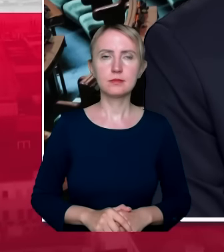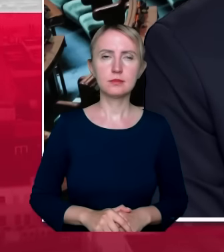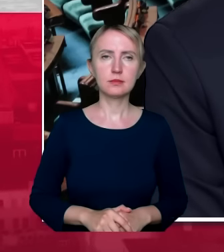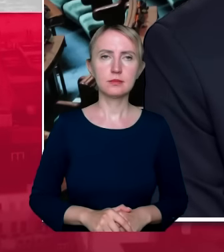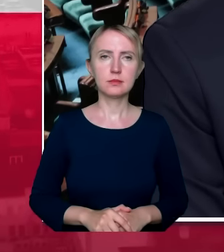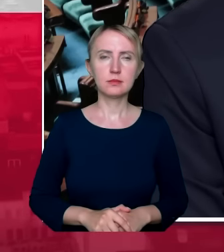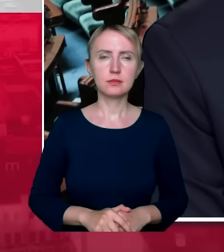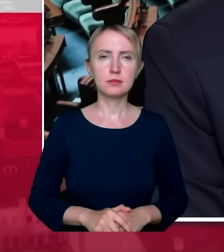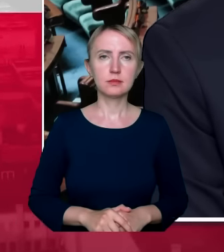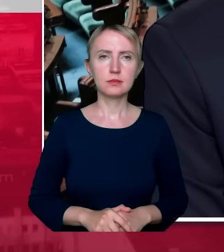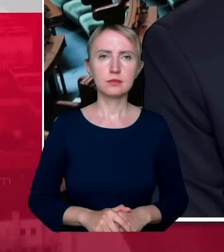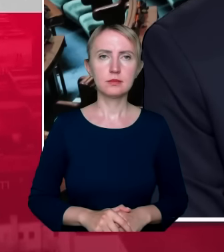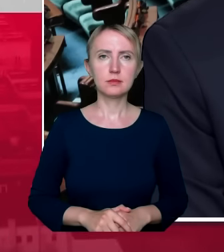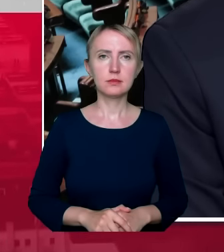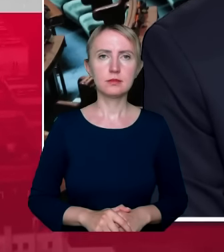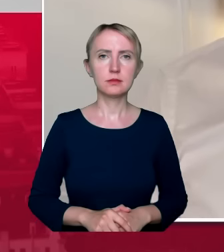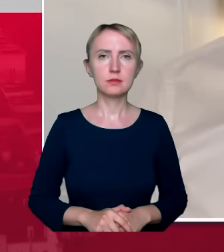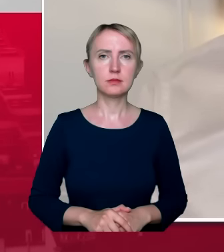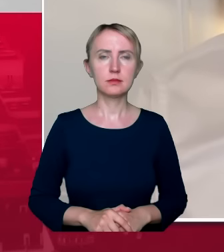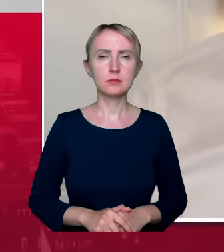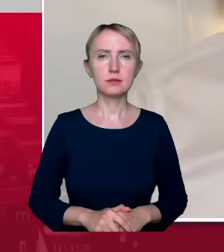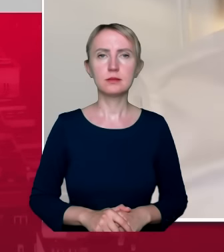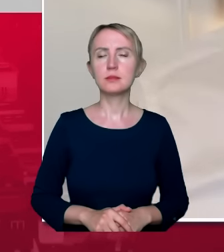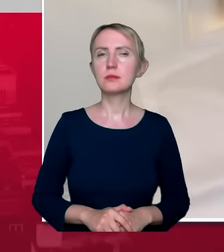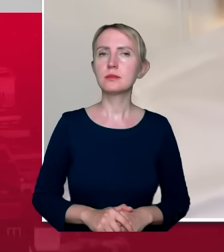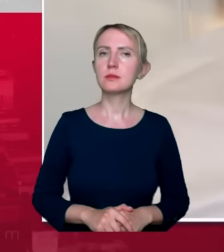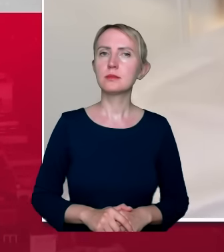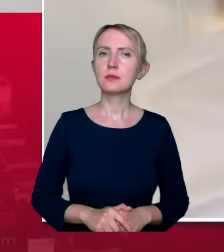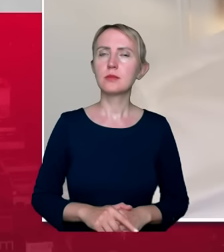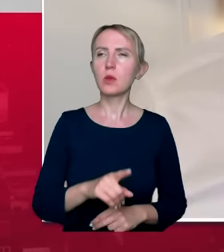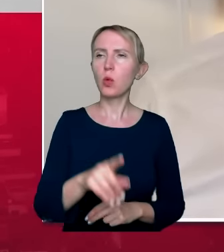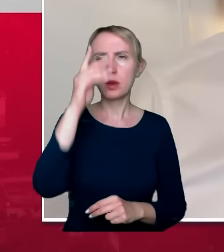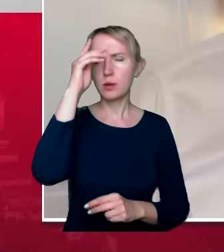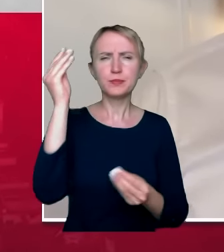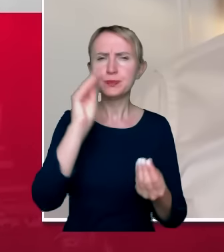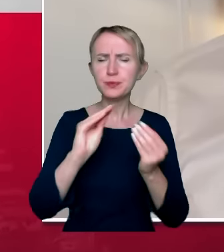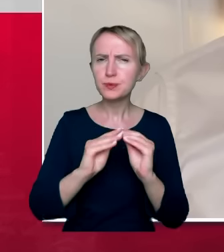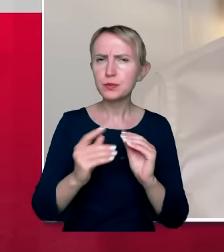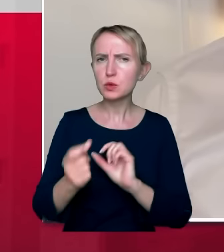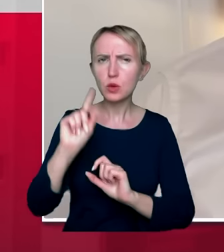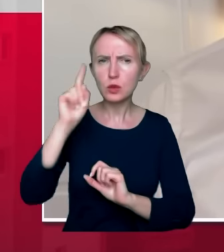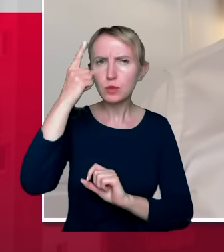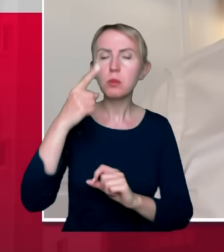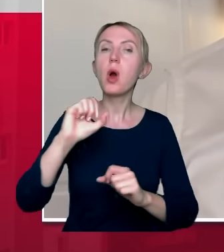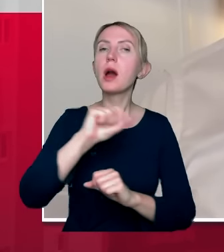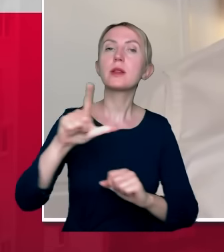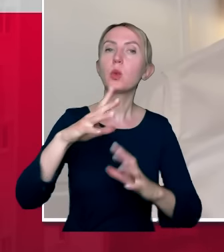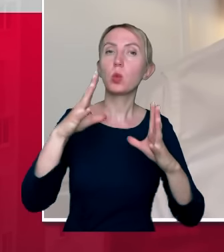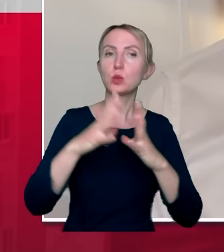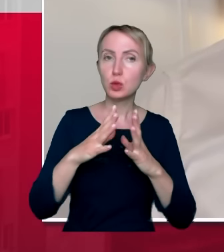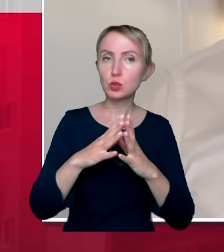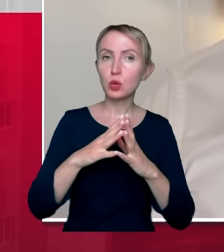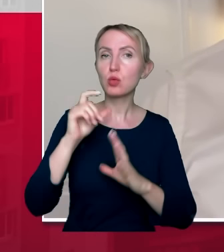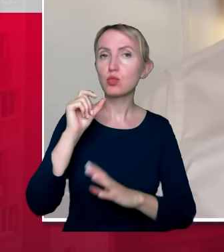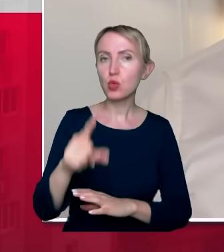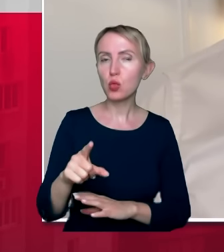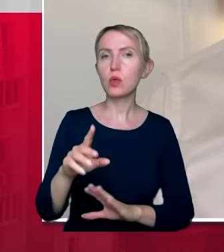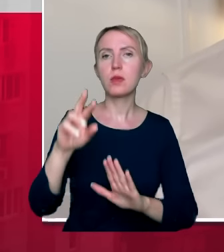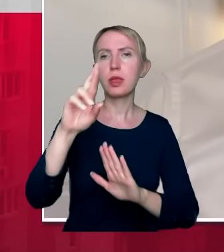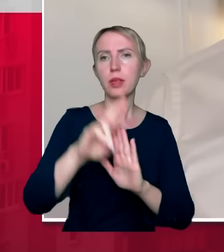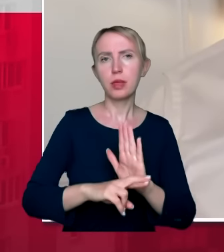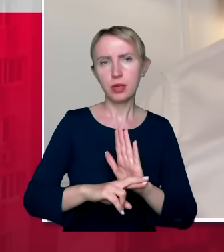grupami dywersyjnymi? Coś tu kombinują, dlatego że artykuł 10, jest jego treść mniej więcej, proszę